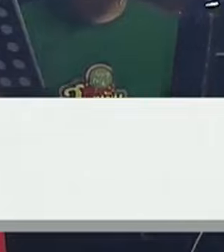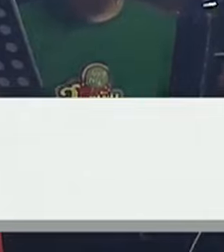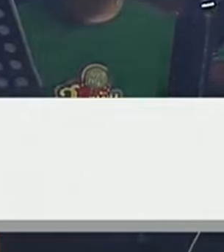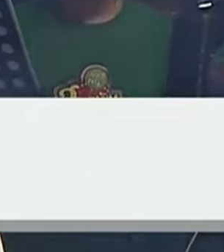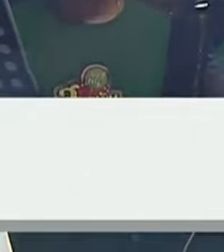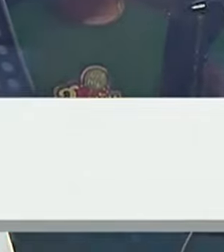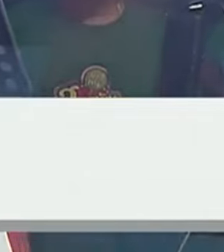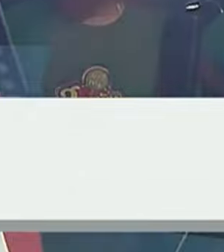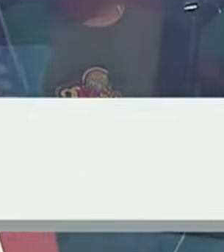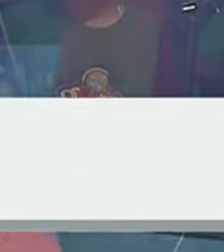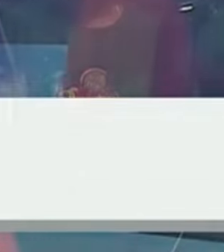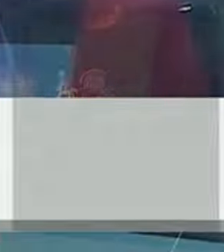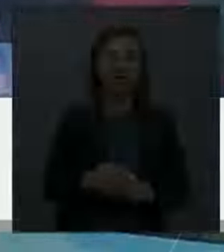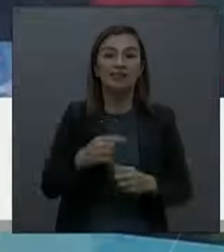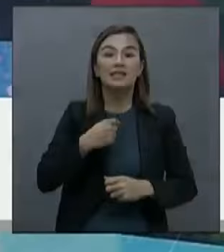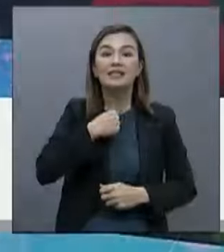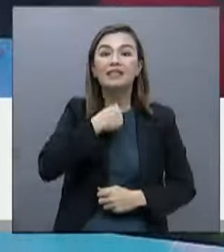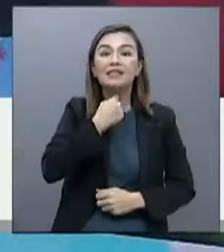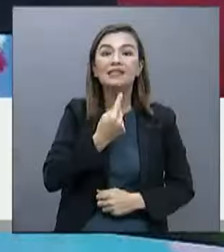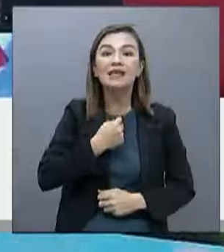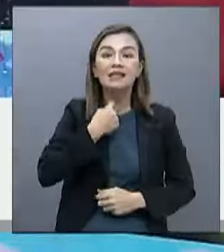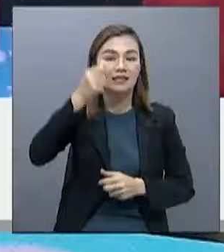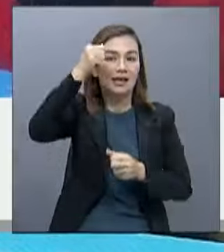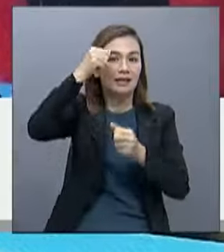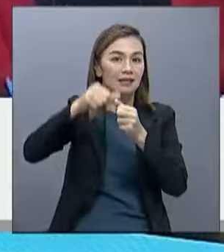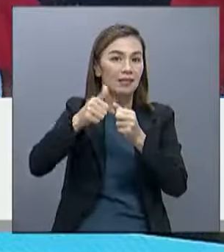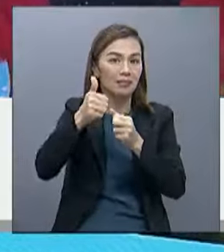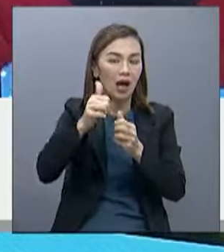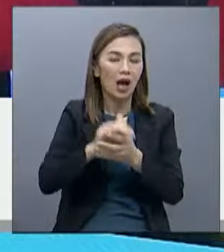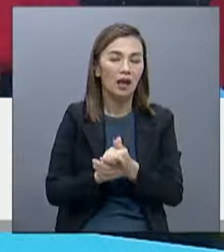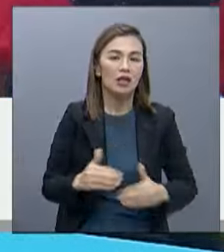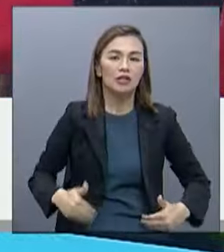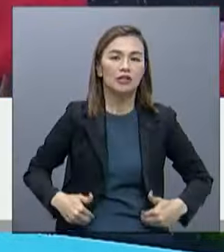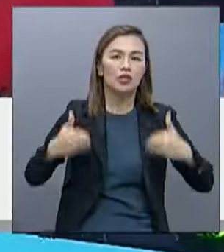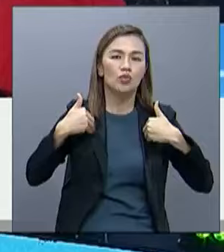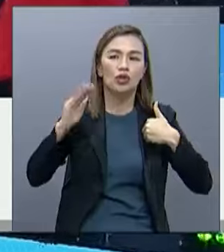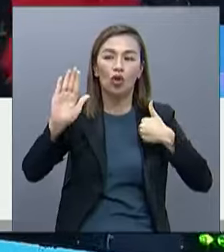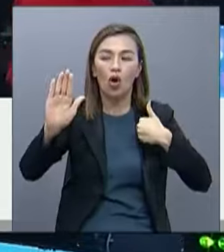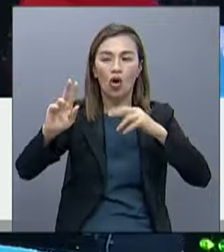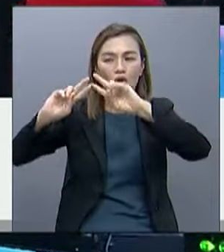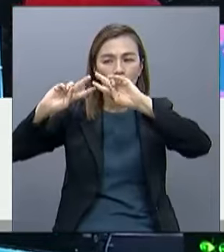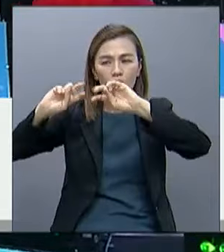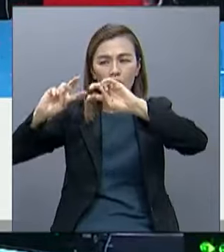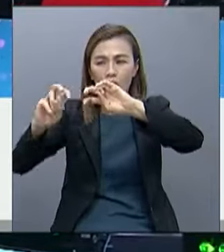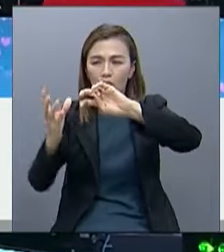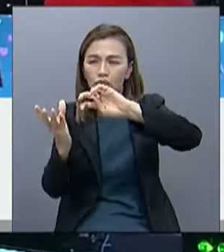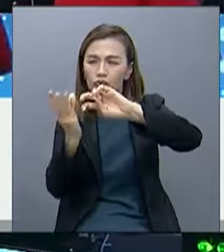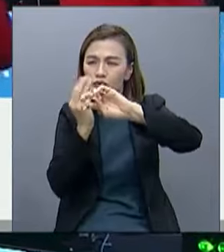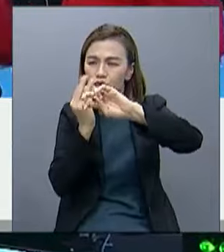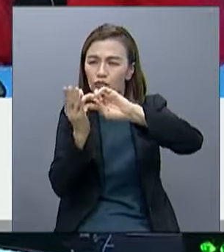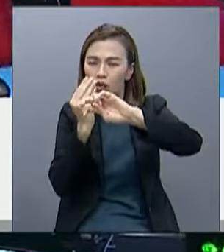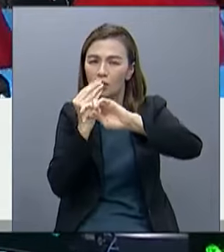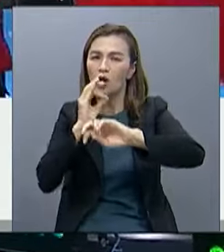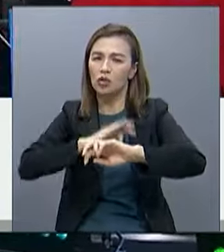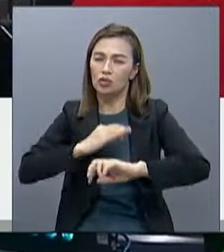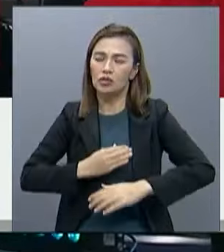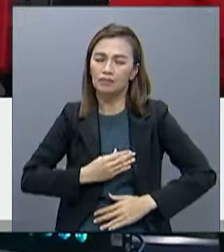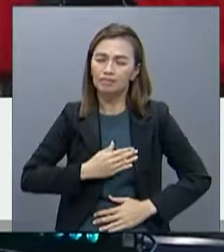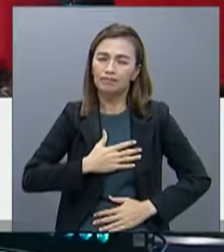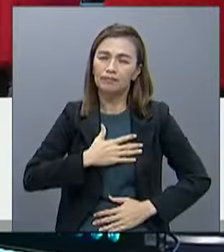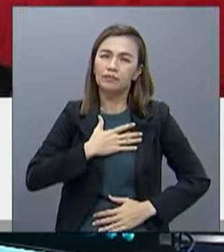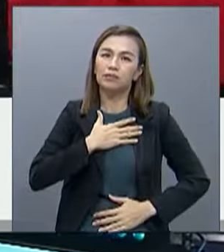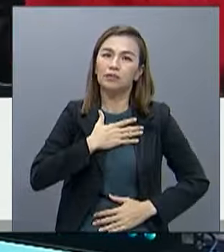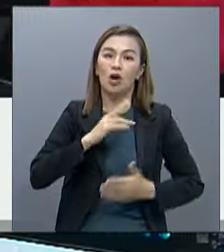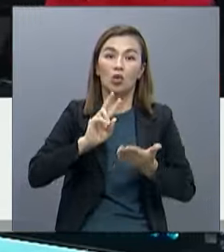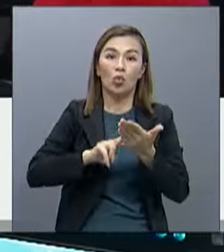ก็เพราะประทับใจในน้ำเสียงและยิ่งได้ศึกษาเรื่องราวชีวิตผลงานก็ยิ่งประทับใจครับเลยทำให้เติ้งลี่จุนกลายเป็นต้